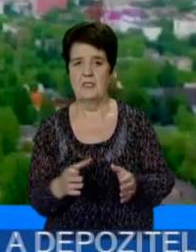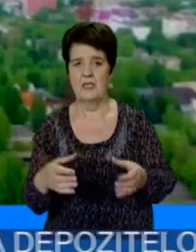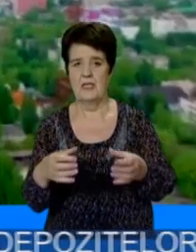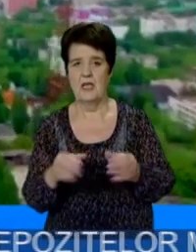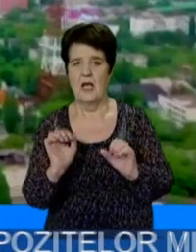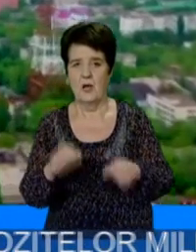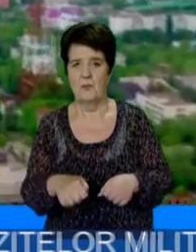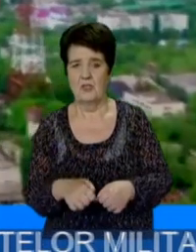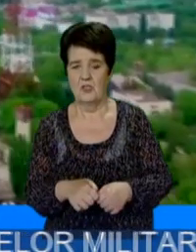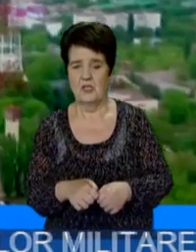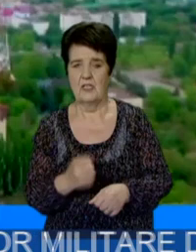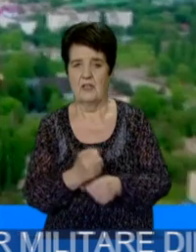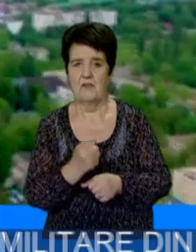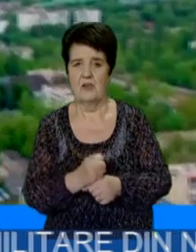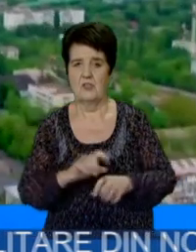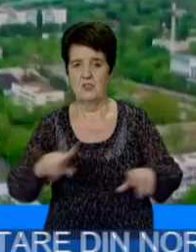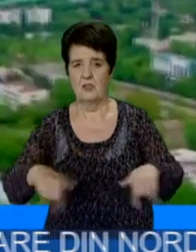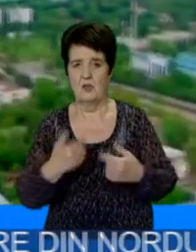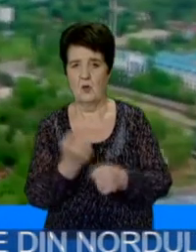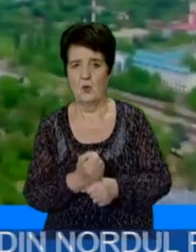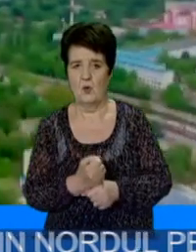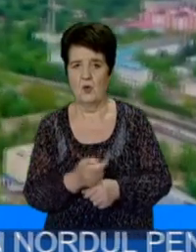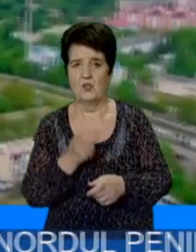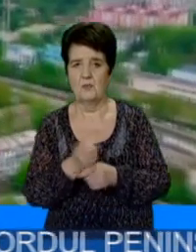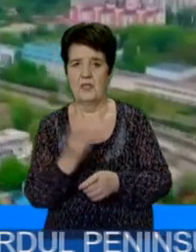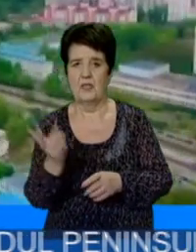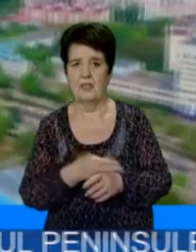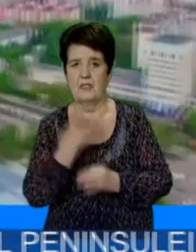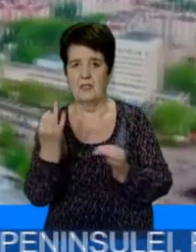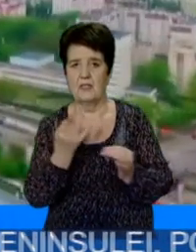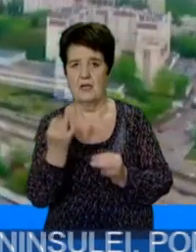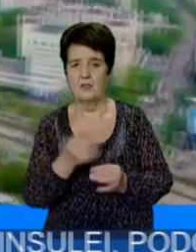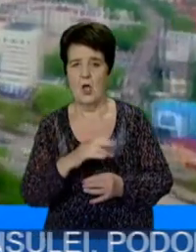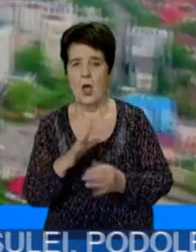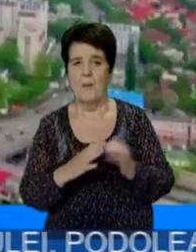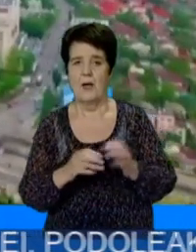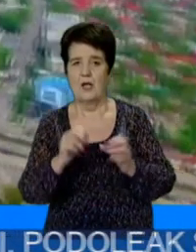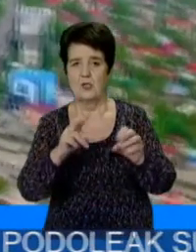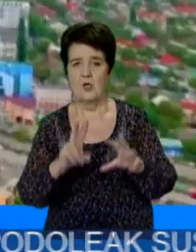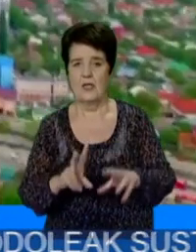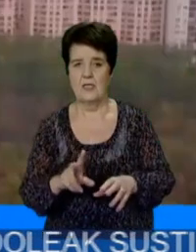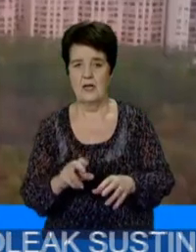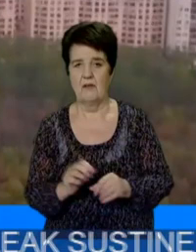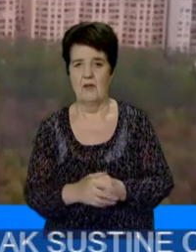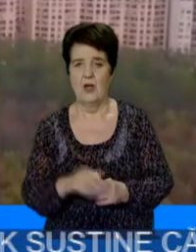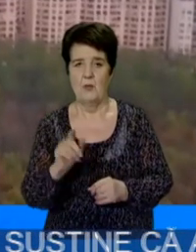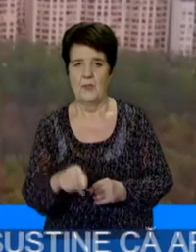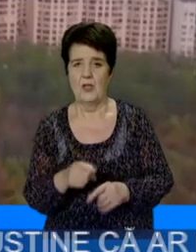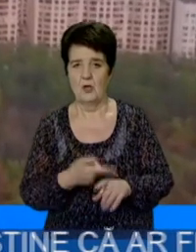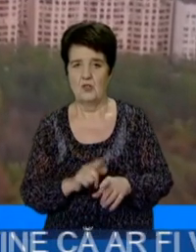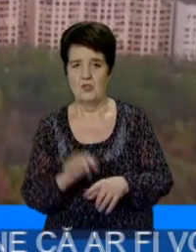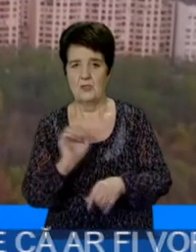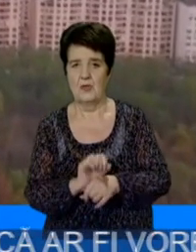de a crea locuri de muncă și alimentează dezinteresul persoanelor calificate pentru depășirea acestui blocaj